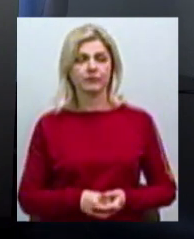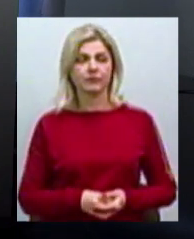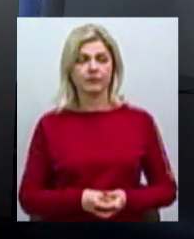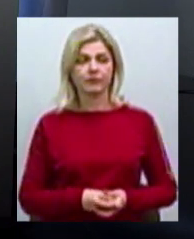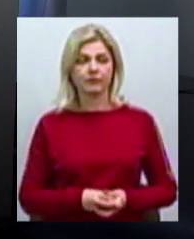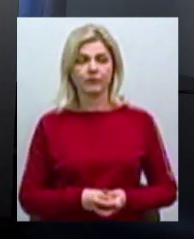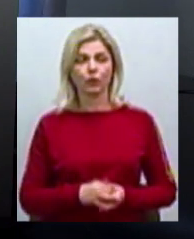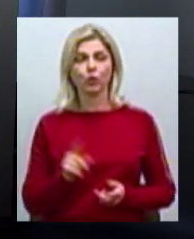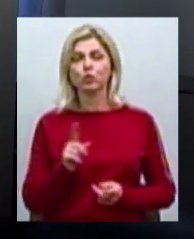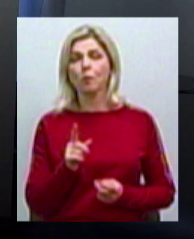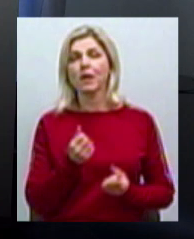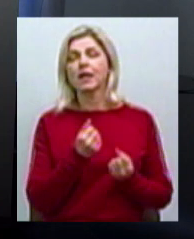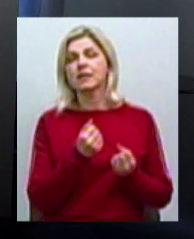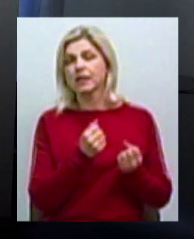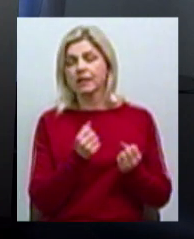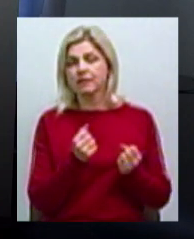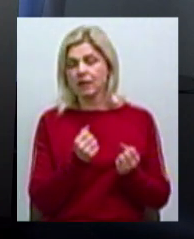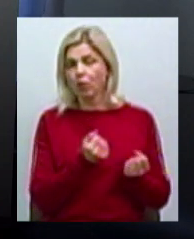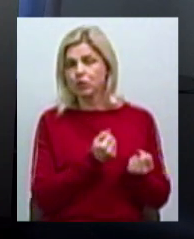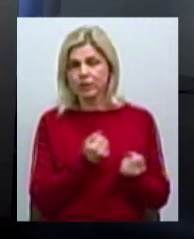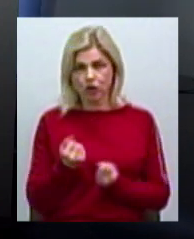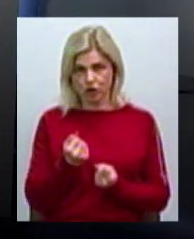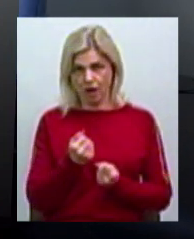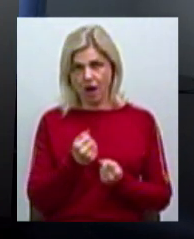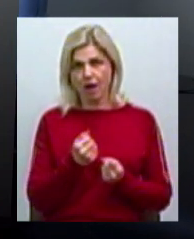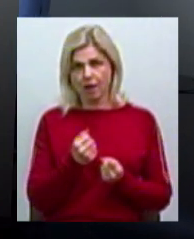щоб стримати Майдан. Да, і справи проти